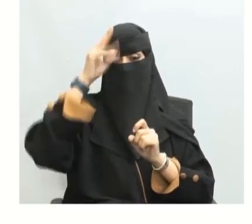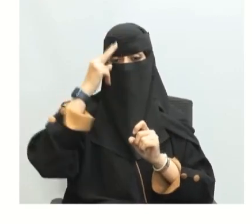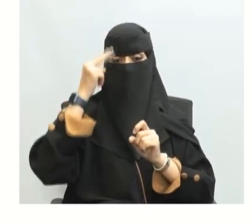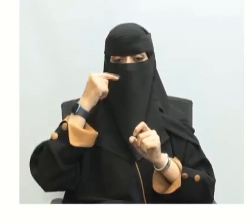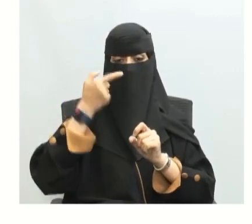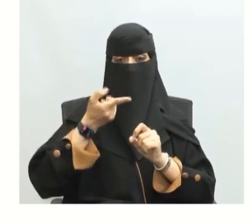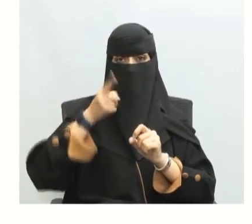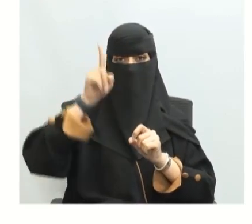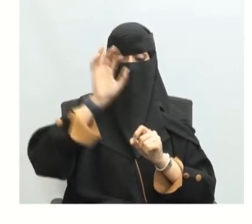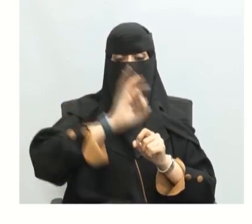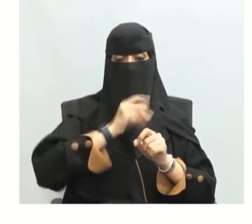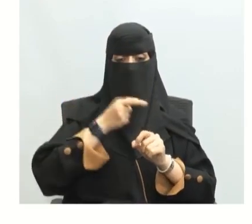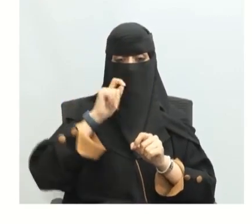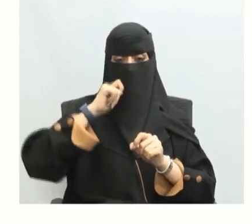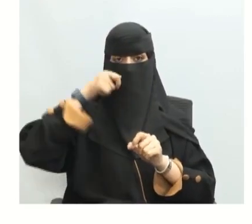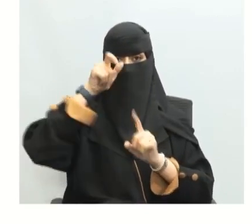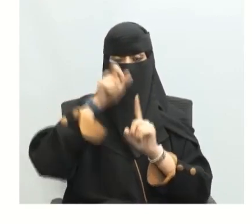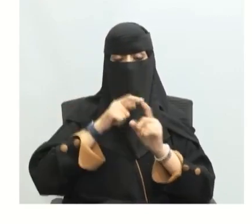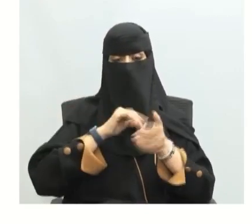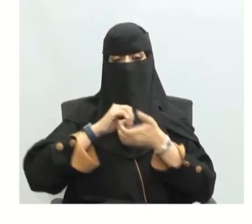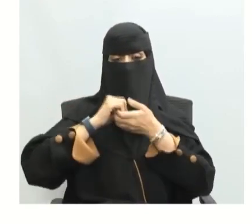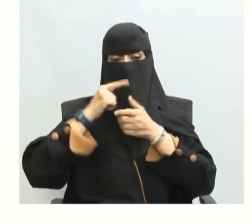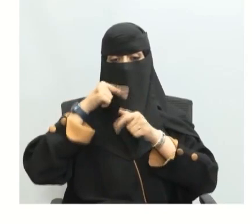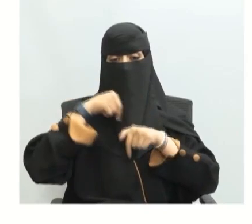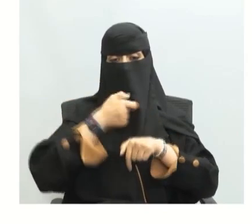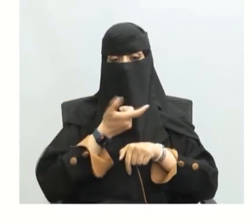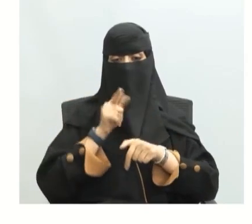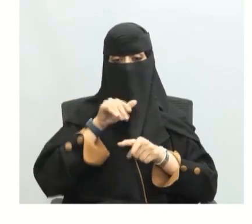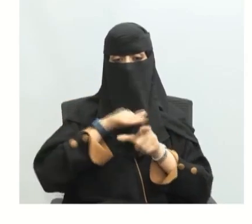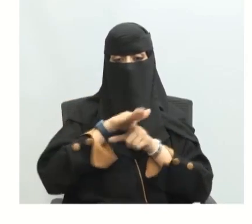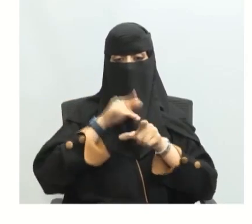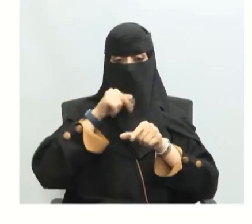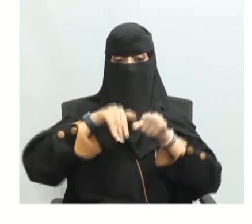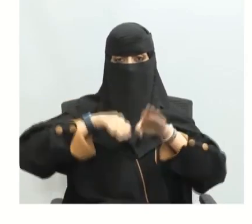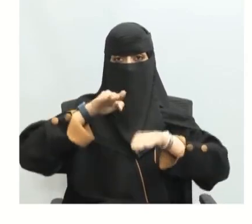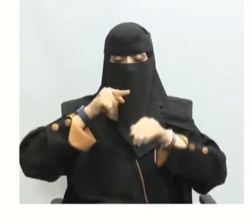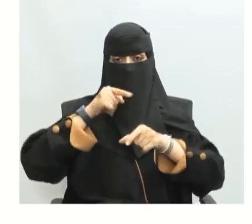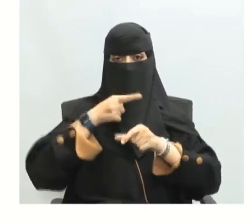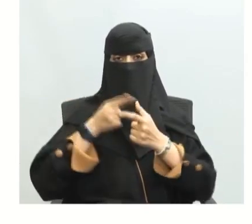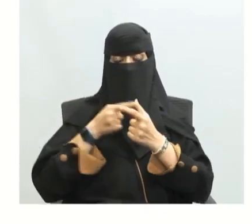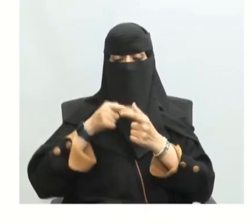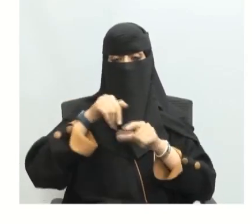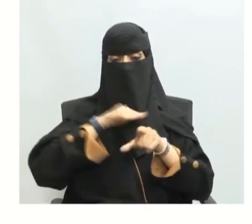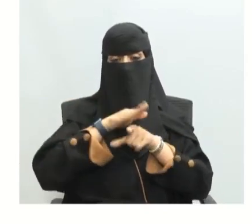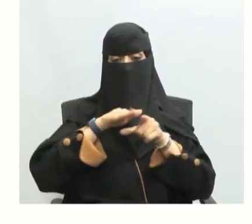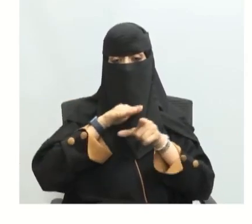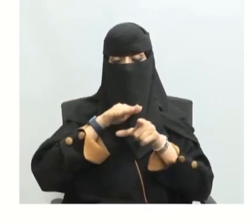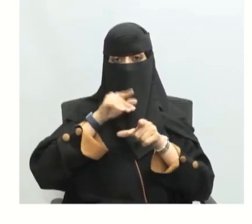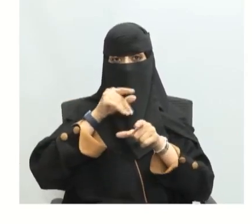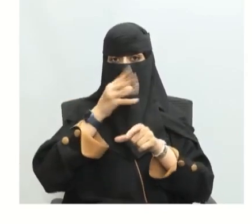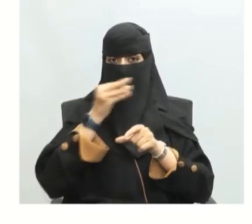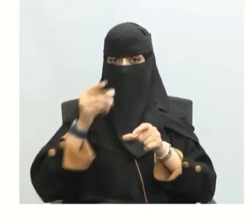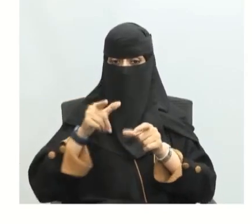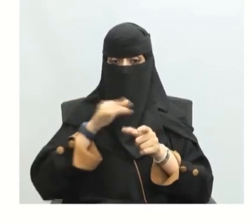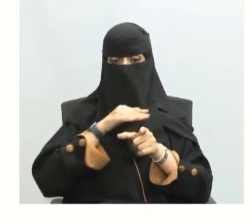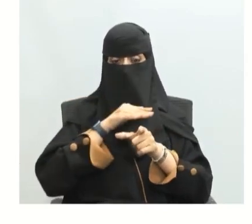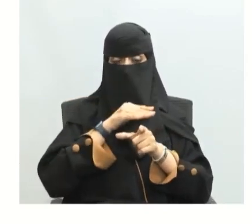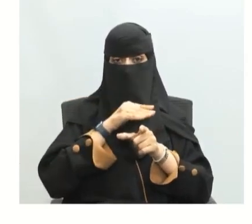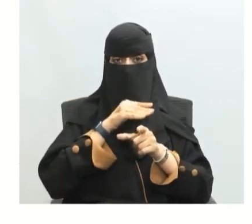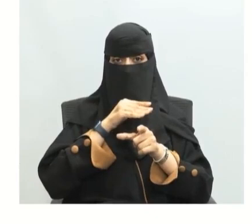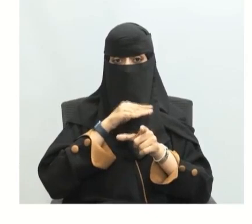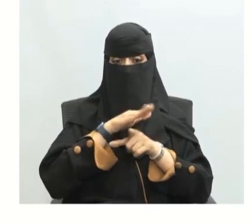عبد العزيز رحمه الله ورجاله الاوفياء بالتمسك بوحده الوطن والمساواه بين ابناء الوطن